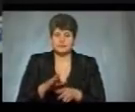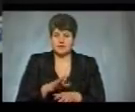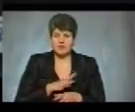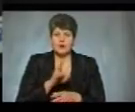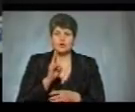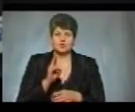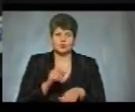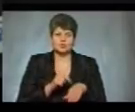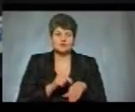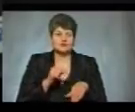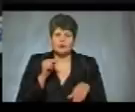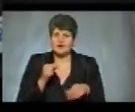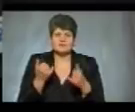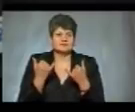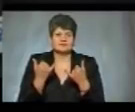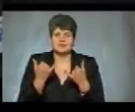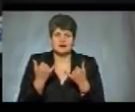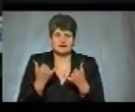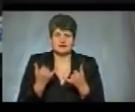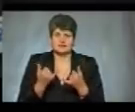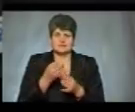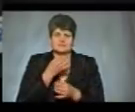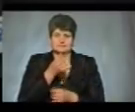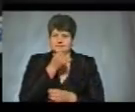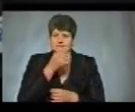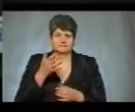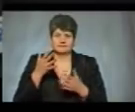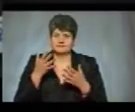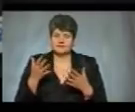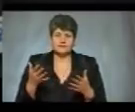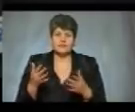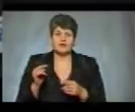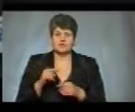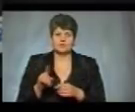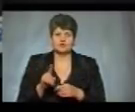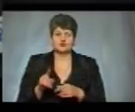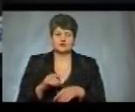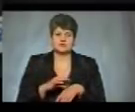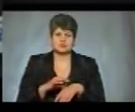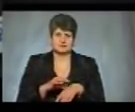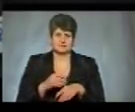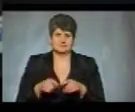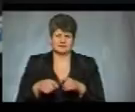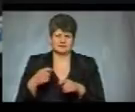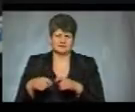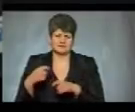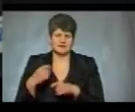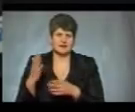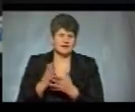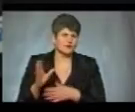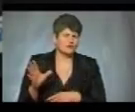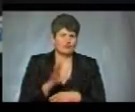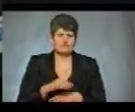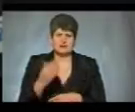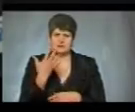до неї торкався, ми наразі надати не можемо, тому що тілесні ушкодження у всіх 5